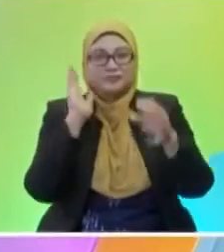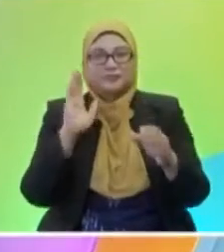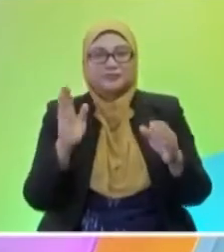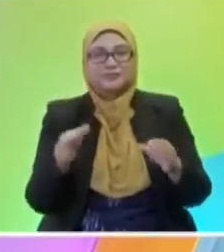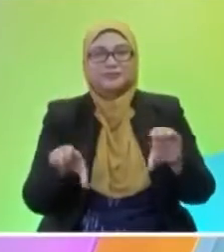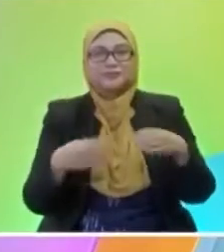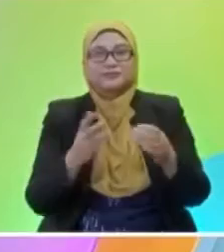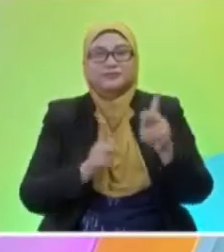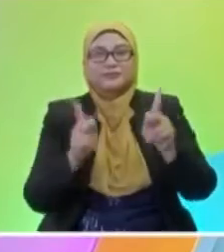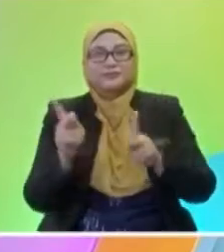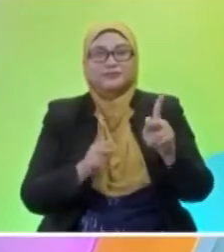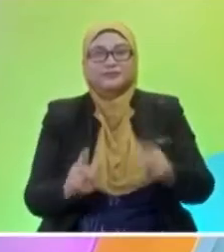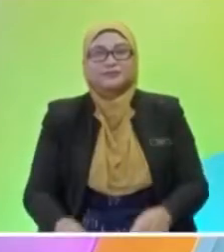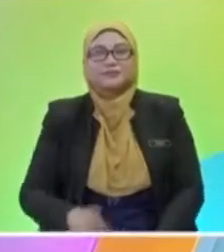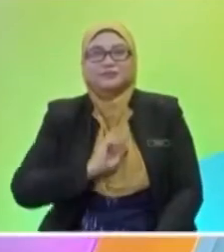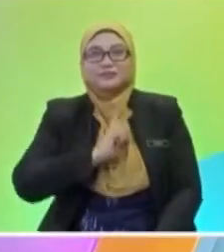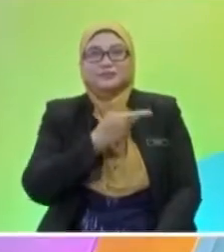Okey, jadi kita akan gunakan